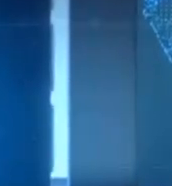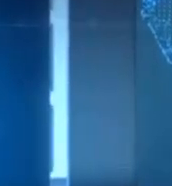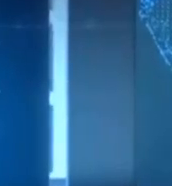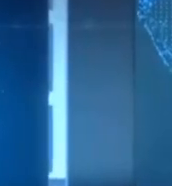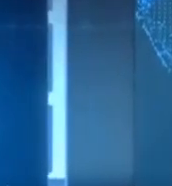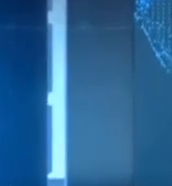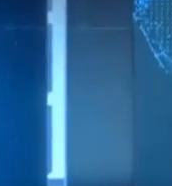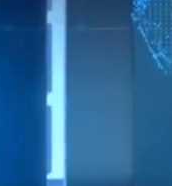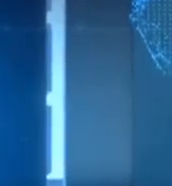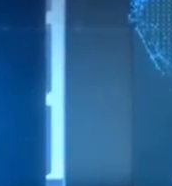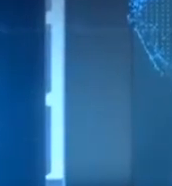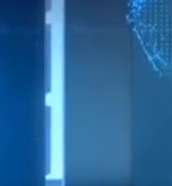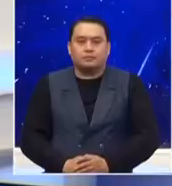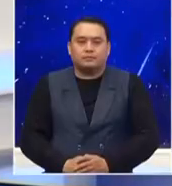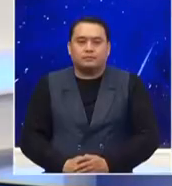Талдыкурган.